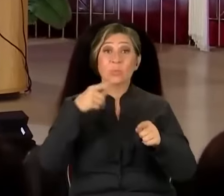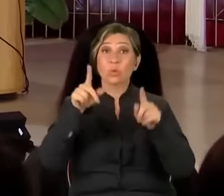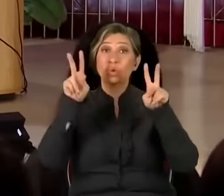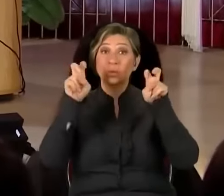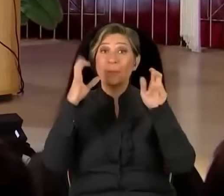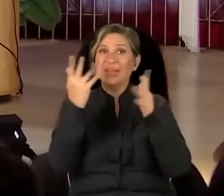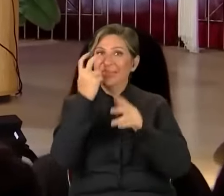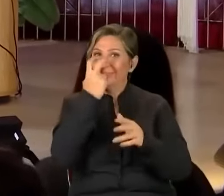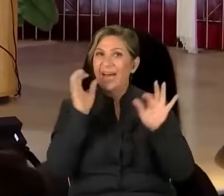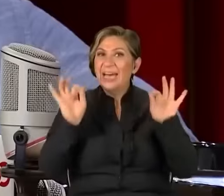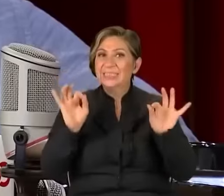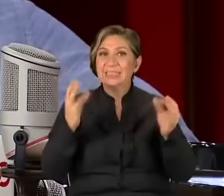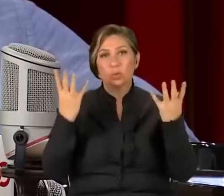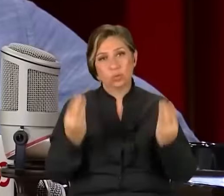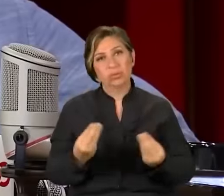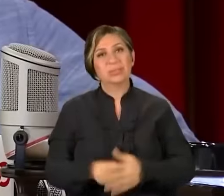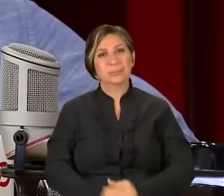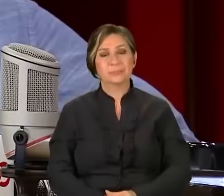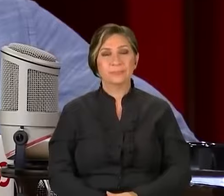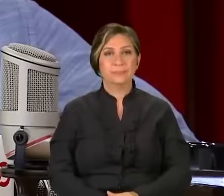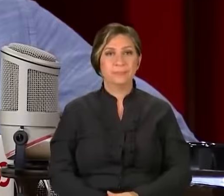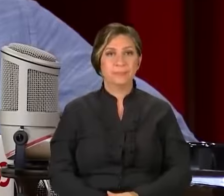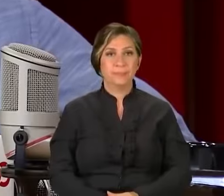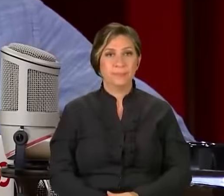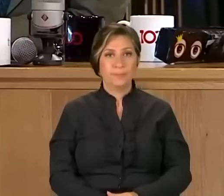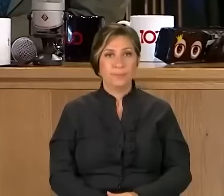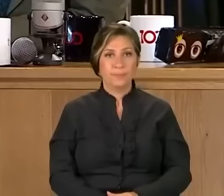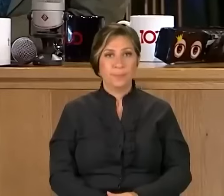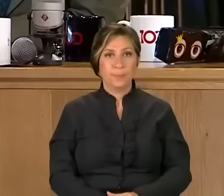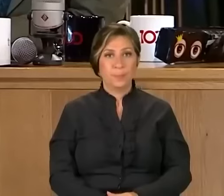bu konuda biraz daha hassas olacaklardır.